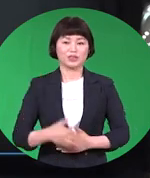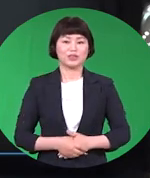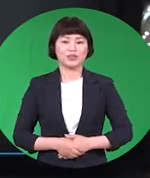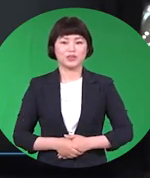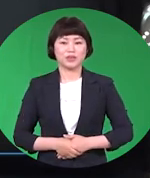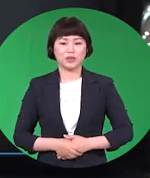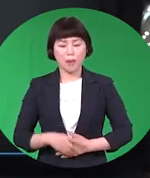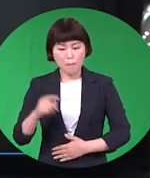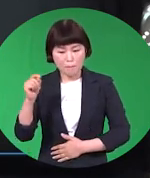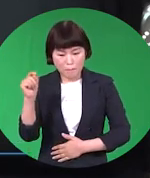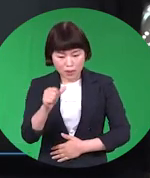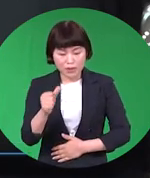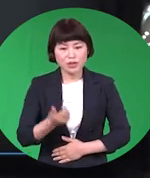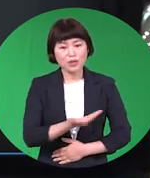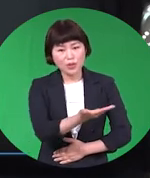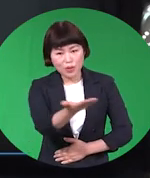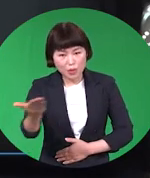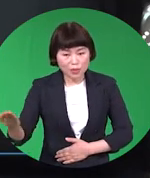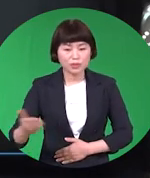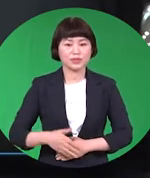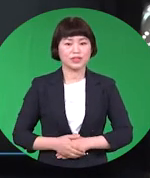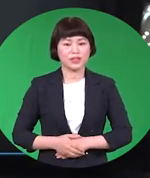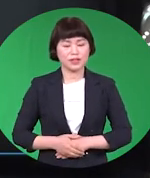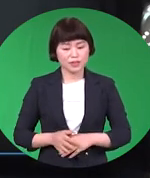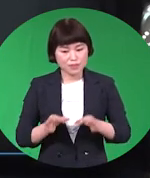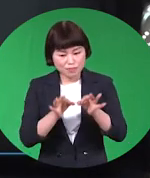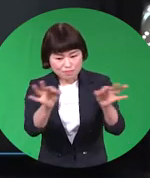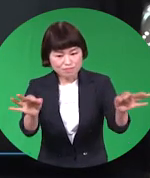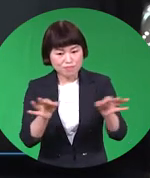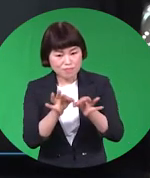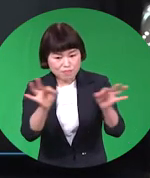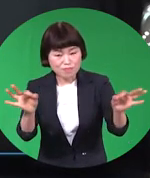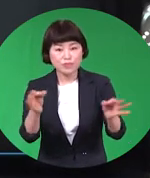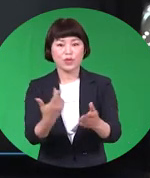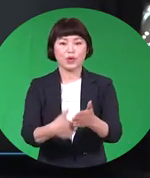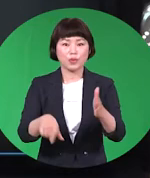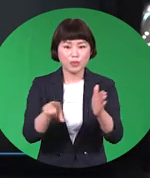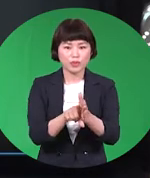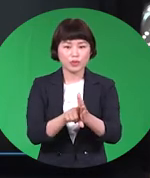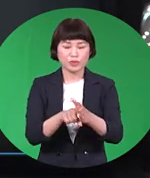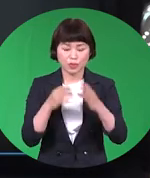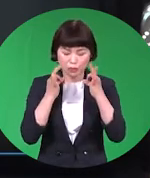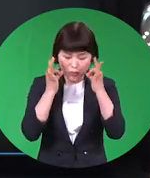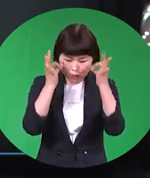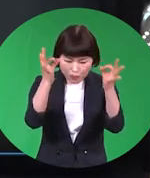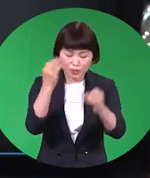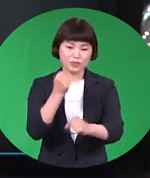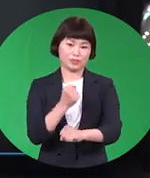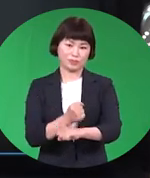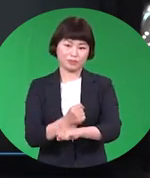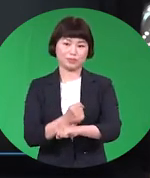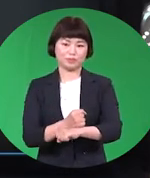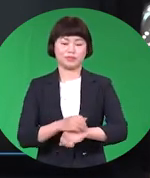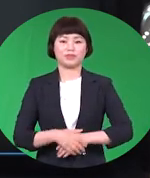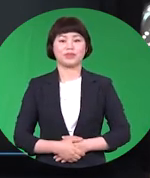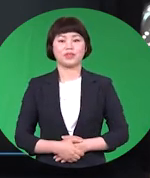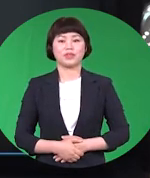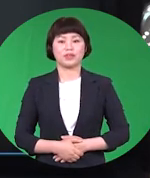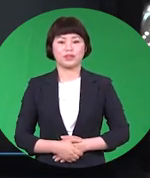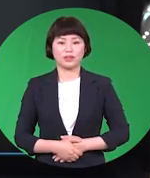시작되었고 빠른 시일 내에 국민 여러분들께 지급될 수 있도록 최선을